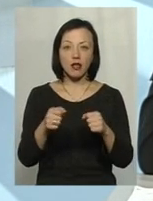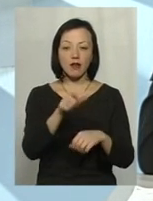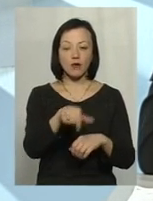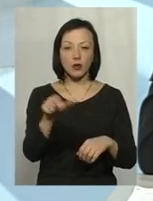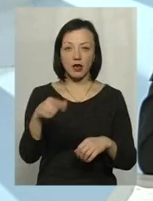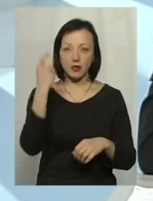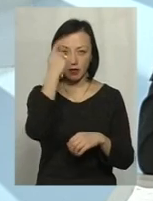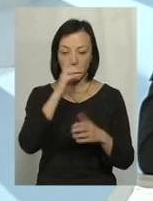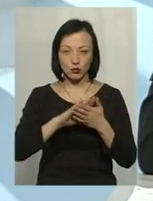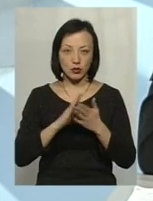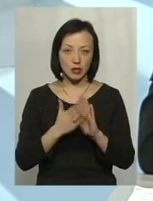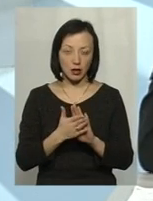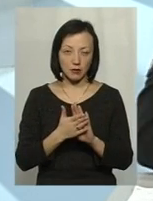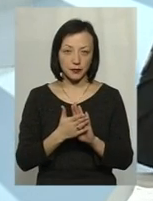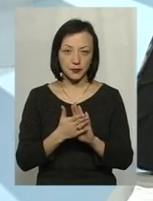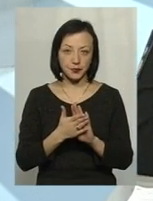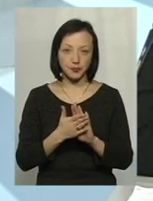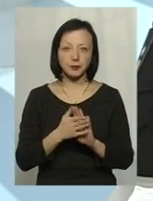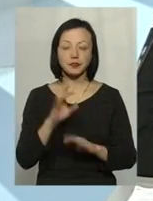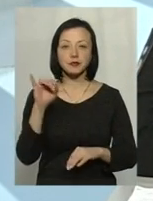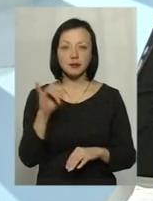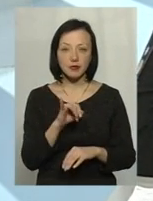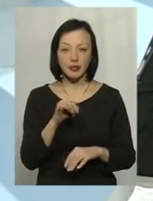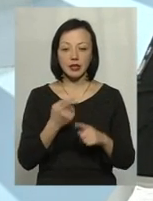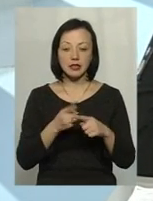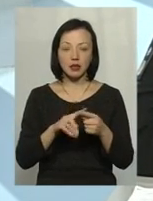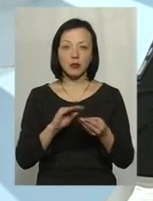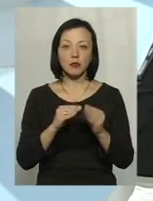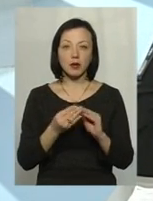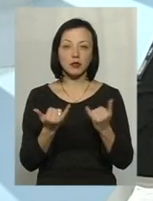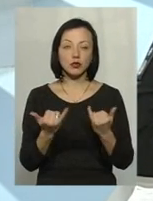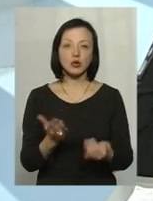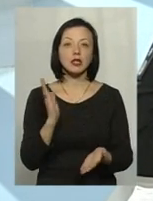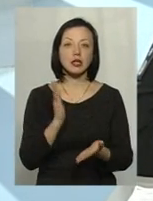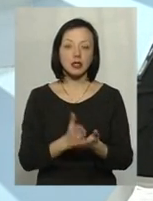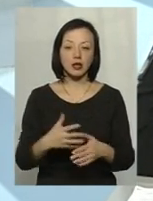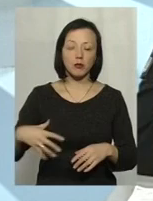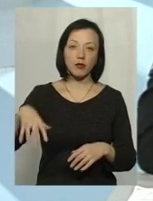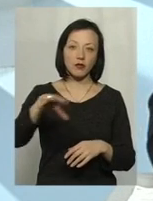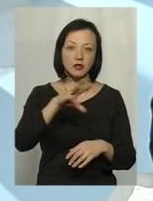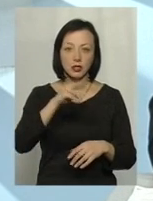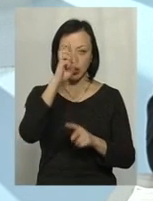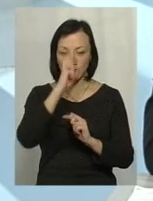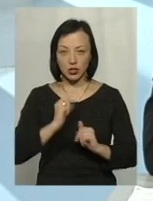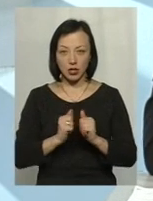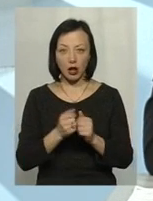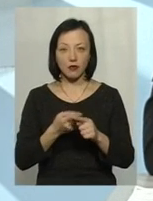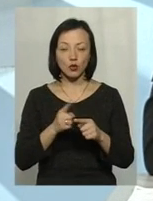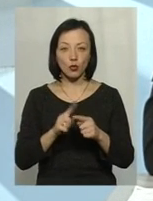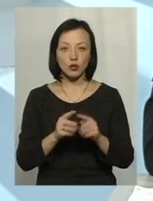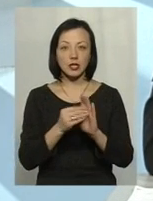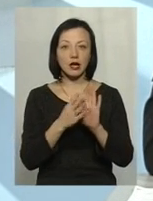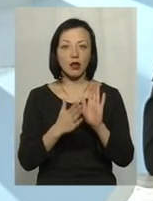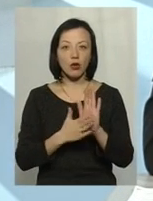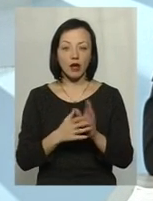водіями в нетверезому стані. І вказана проблематика сьогодні є по всій державі, тому задекларовано було